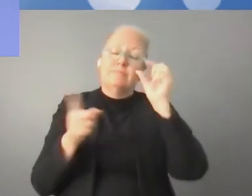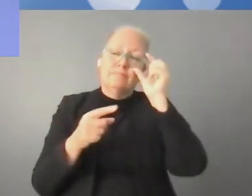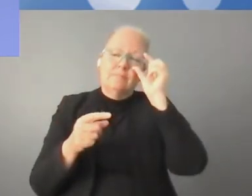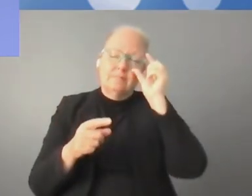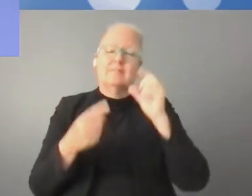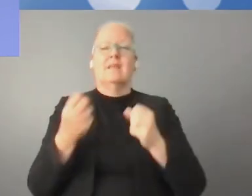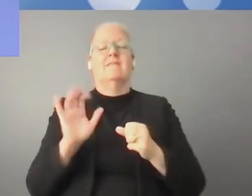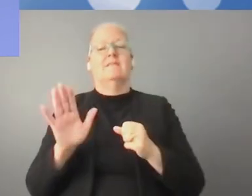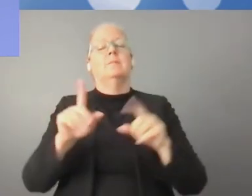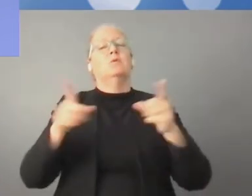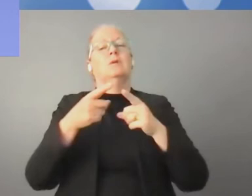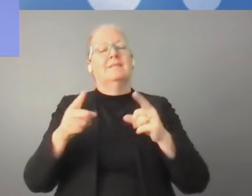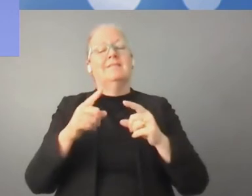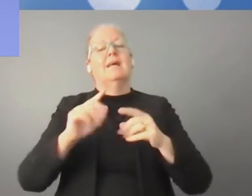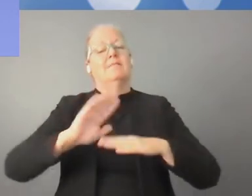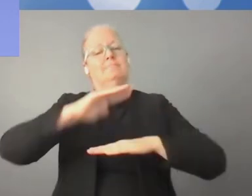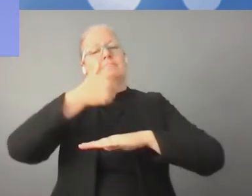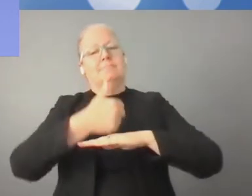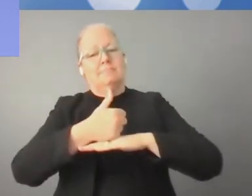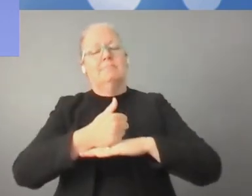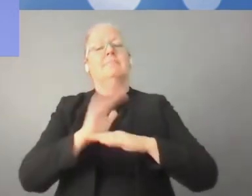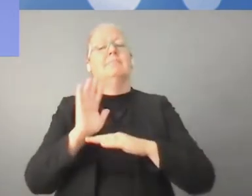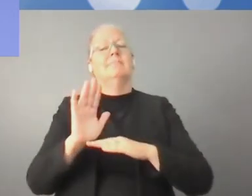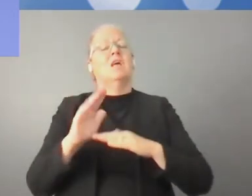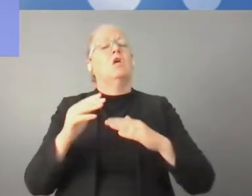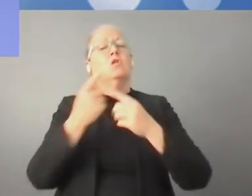مسابقة شوبان المعروفة عالميا